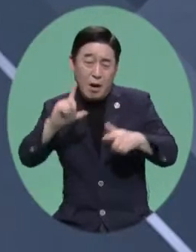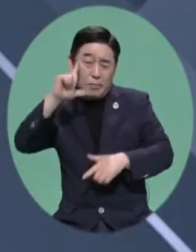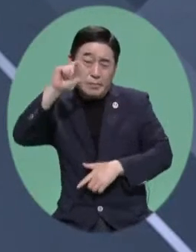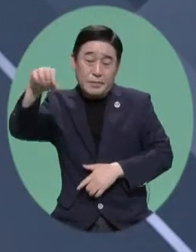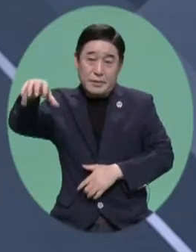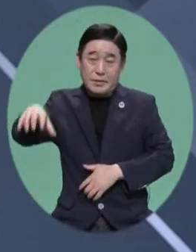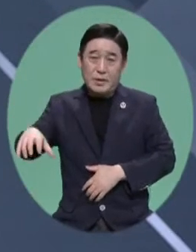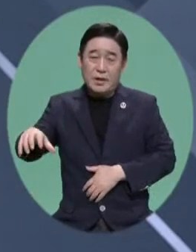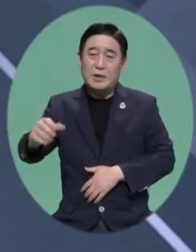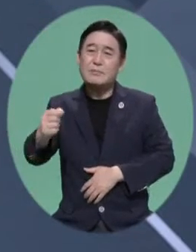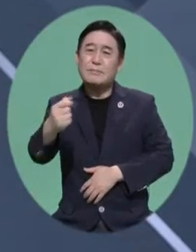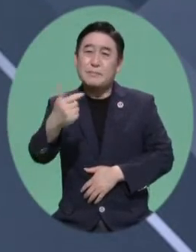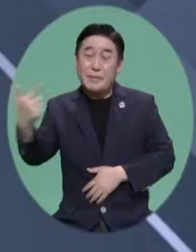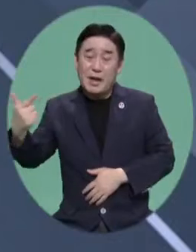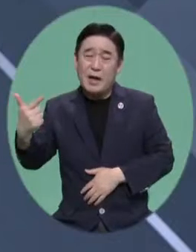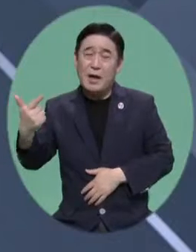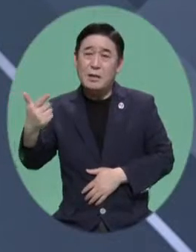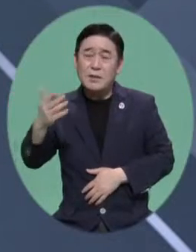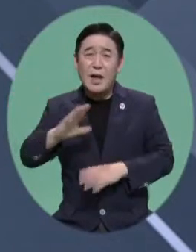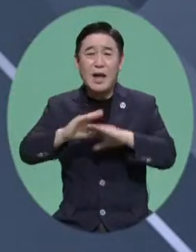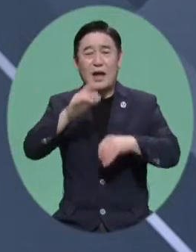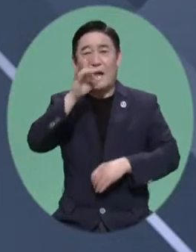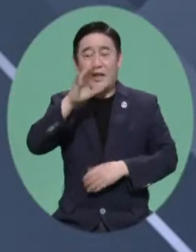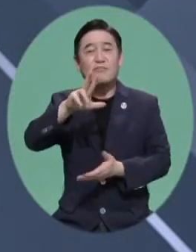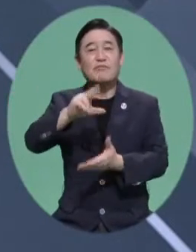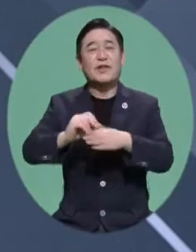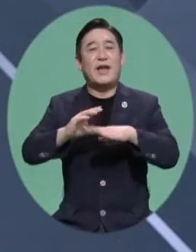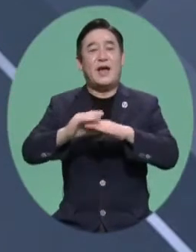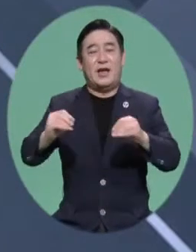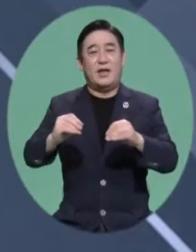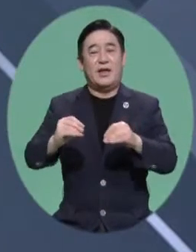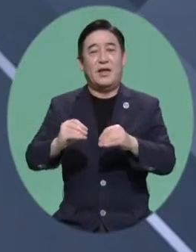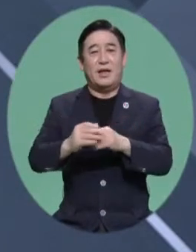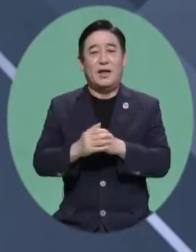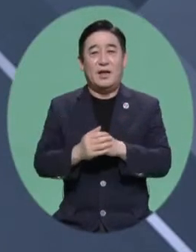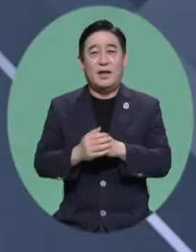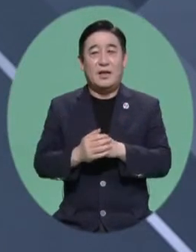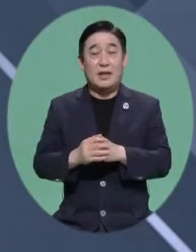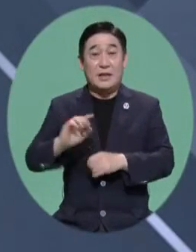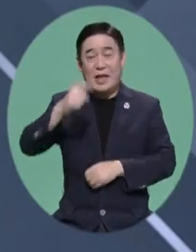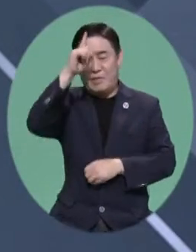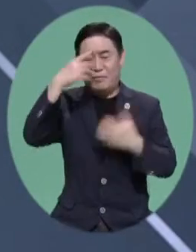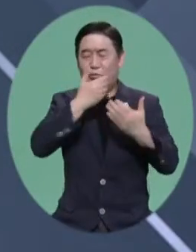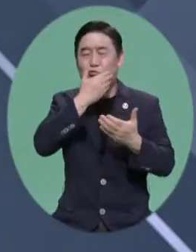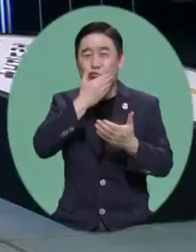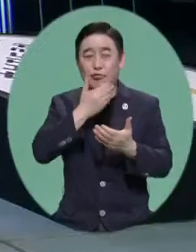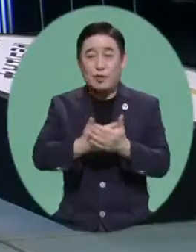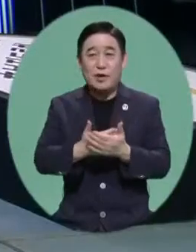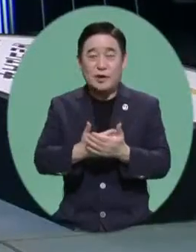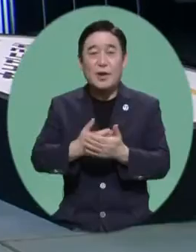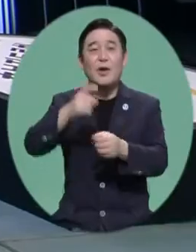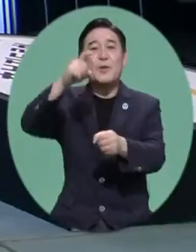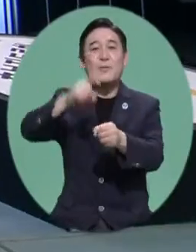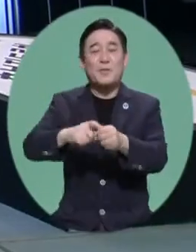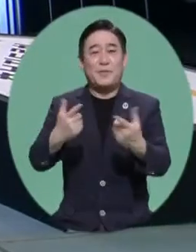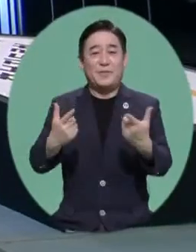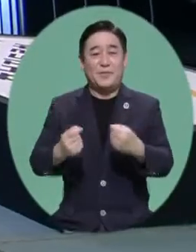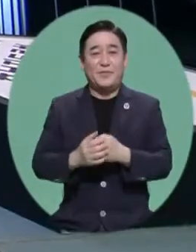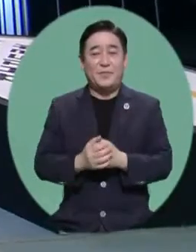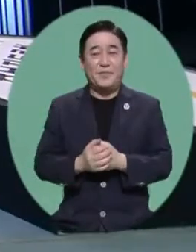사각지대가 많이 있는데 해결이 안 되겠습니다 이 문제 해결하는 것이 나 자기 정부의 중요한 목표입니다